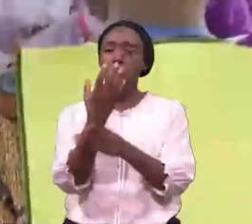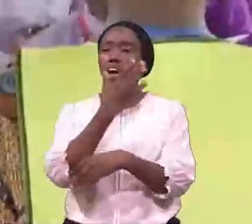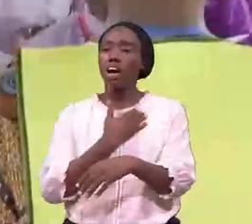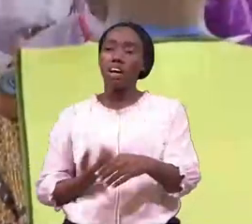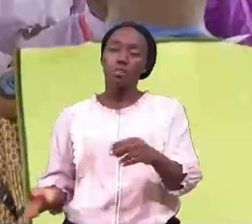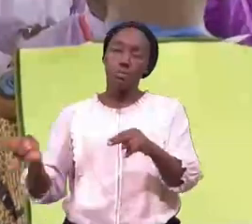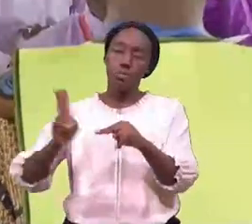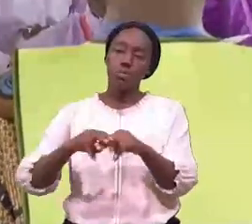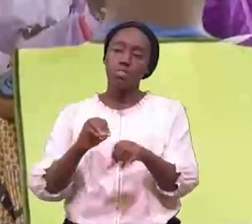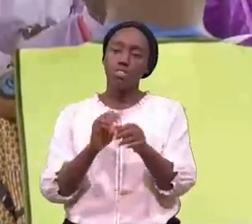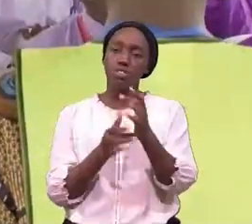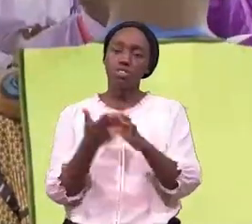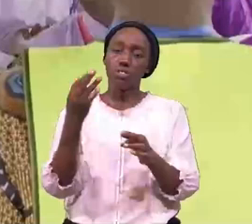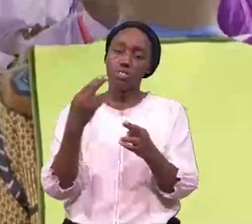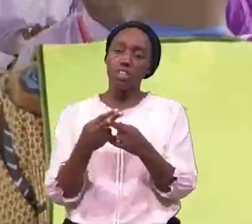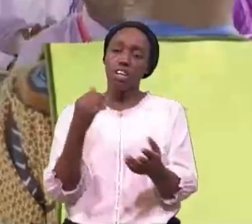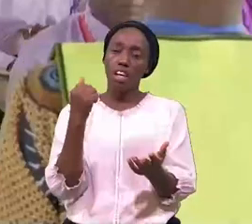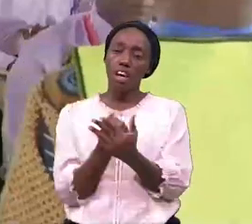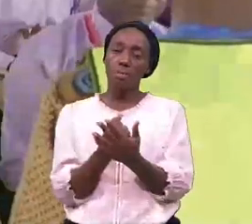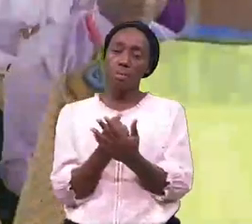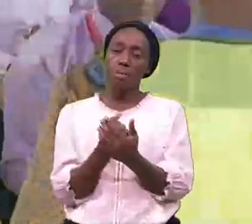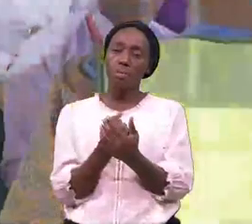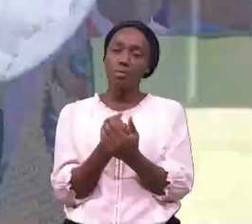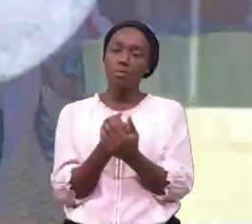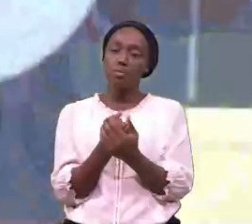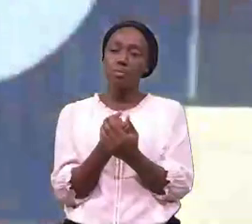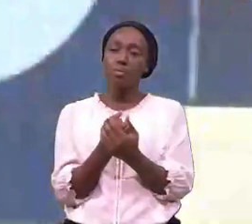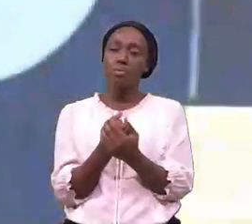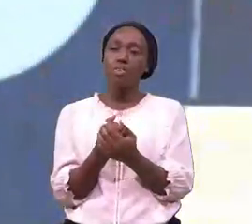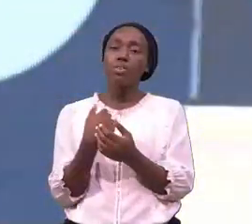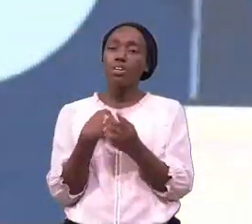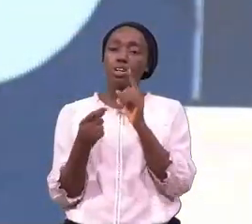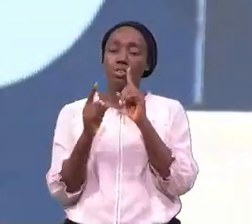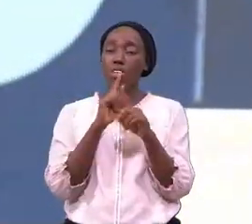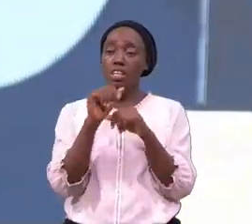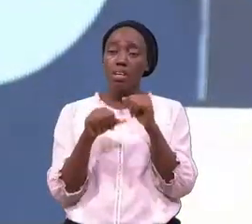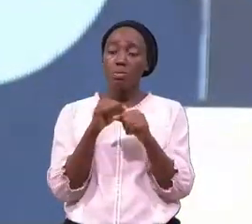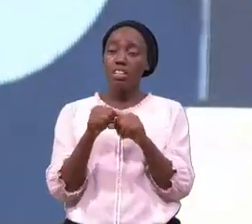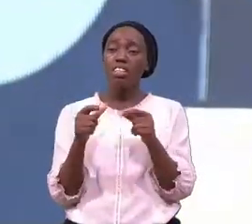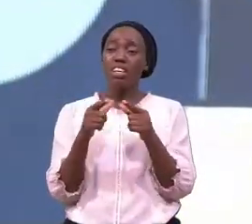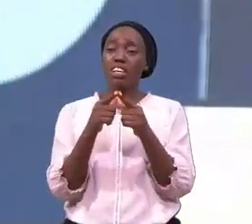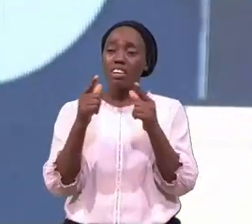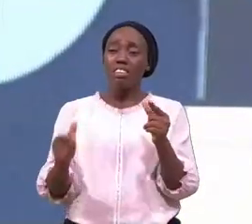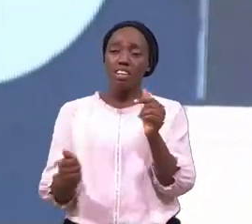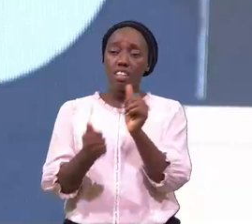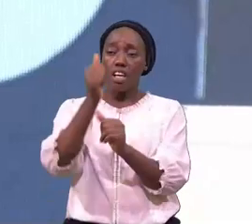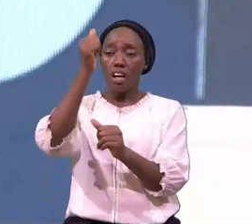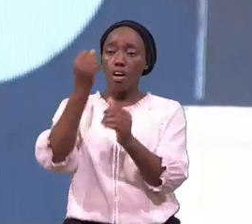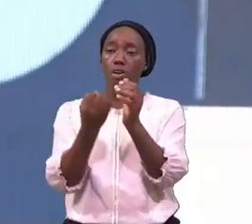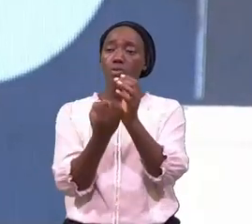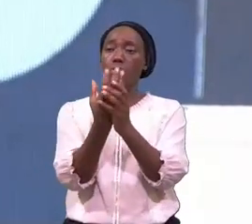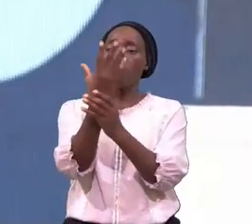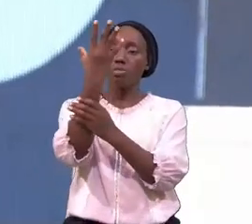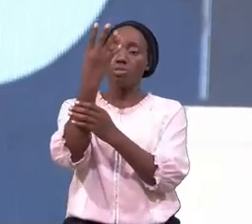La puissance du Seigneur et la bonté, la grâce du Seigneur vont se multiplier dans ta vie au nom de Jésus. Nous parlons d'une plus grande grâce.